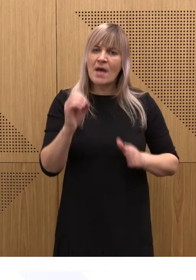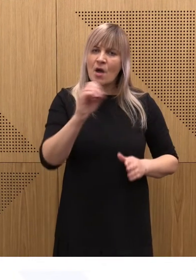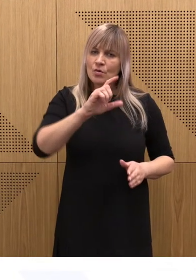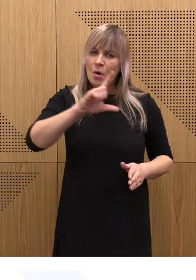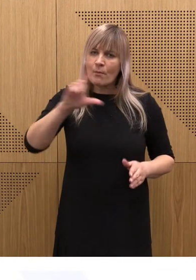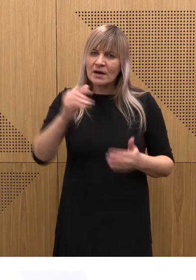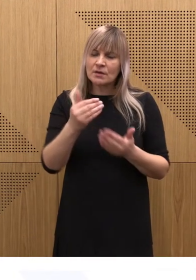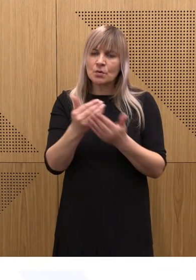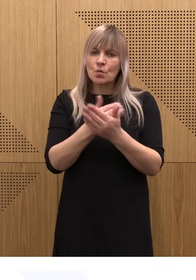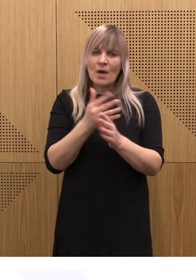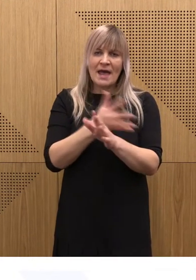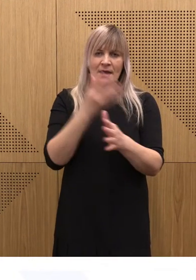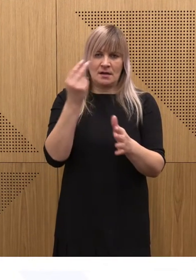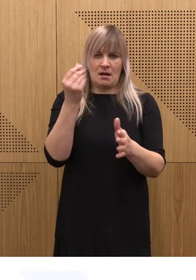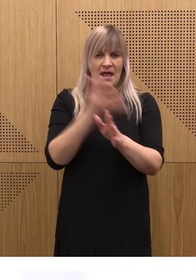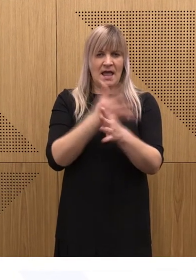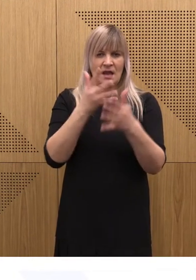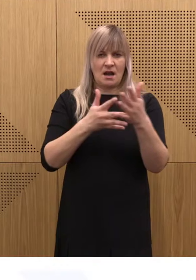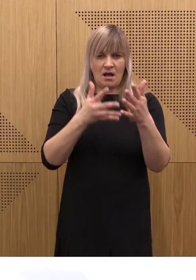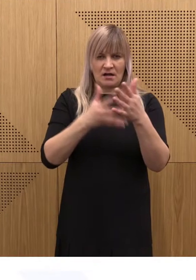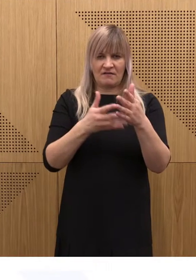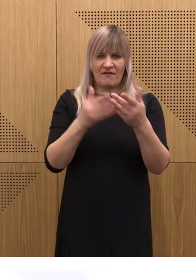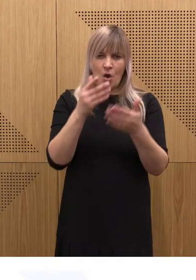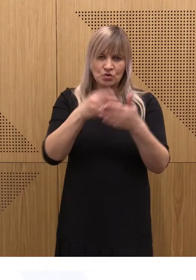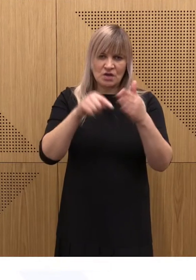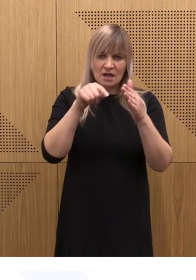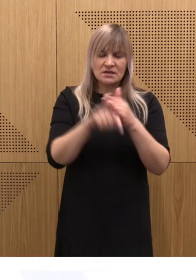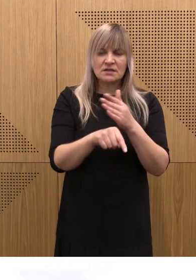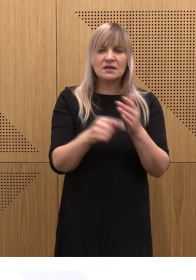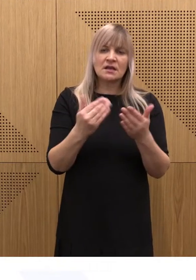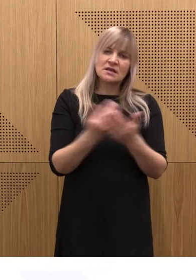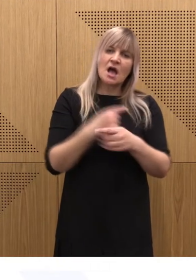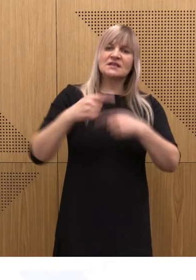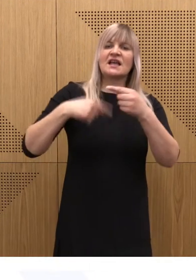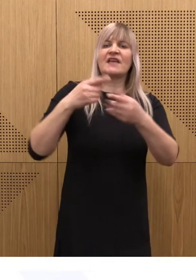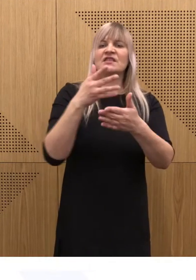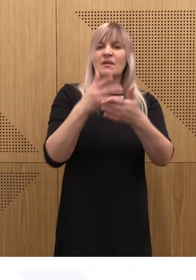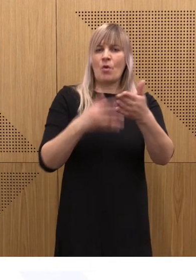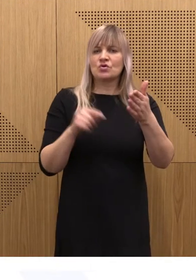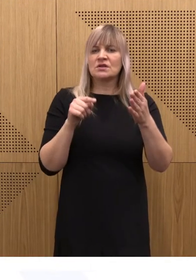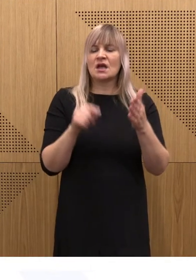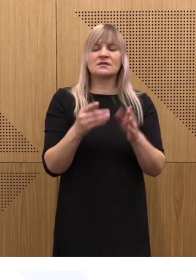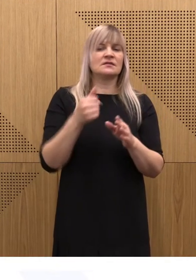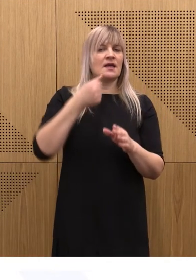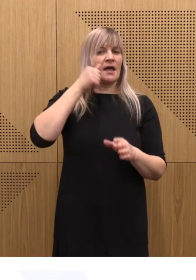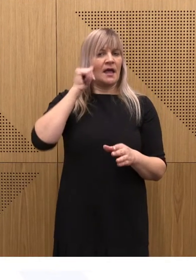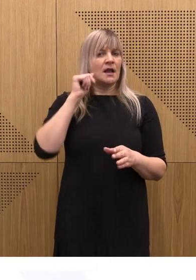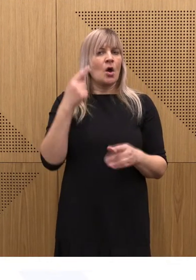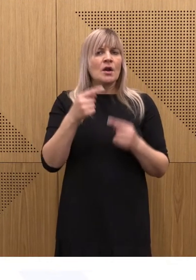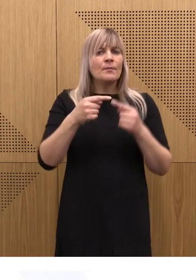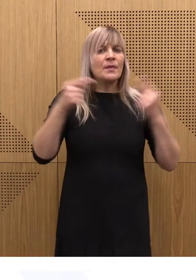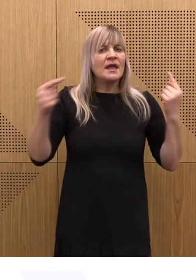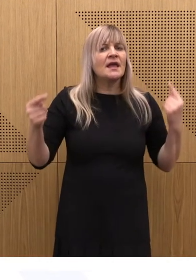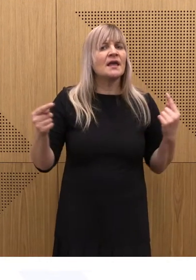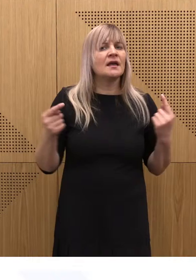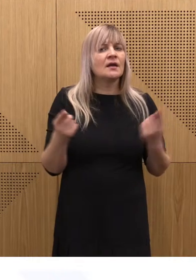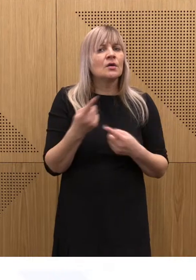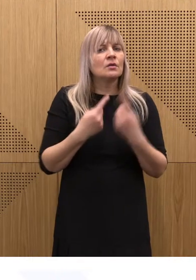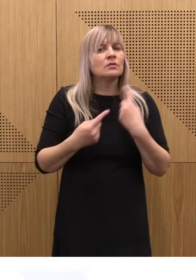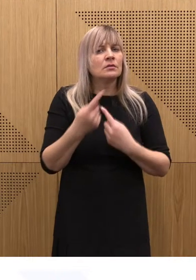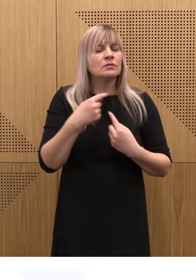Liidu järgmise eelarve MFF-i osas ja ka taaskäivitamiskava osas. Eile sellest oli päris pikalt ka minul